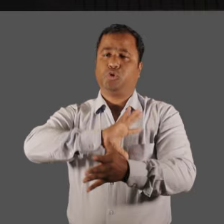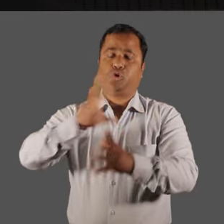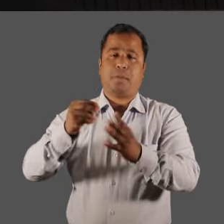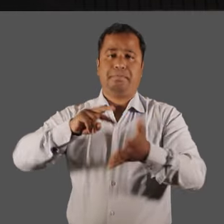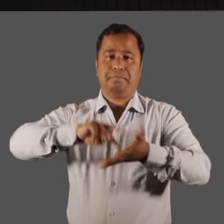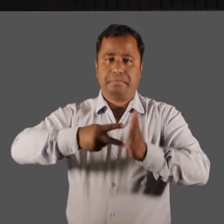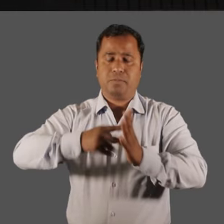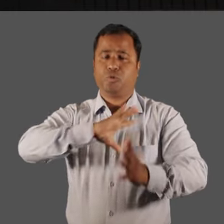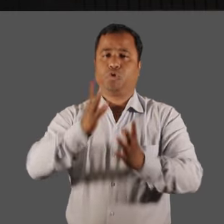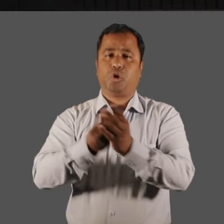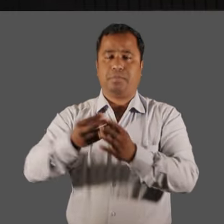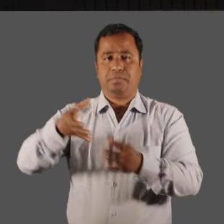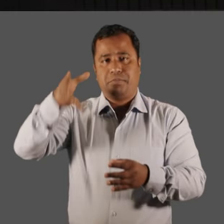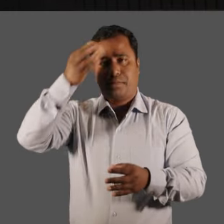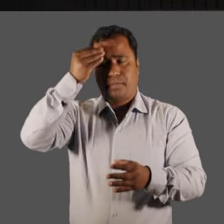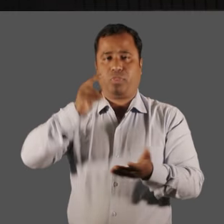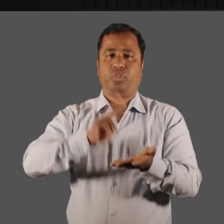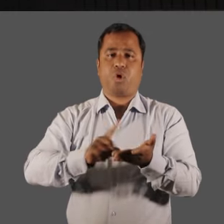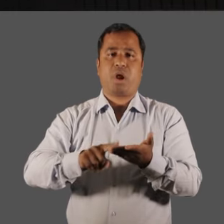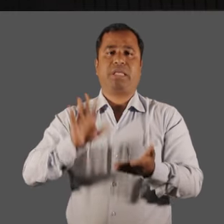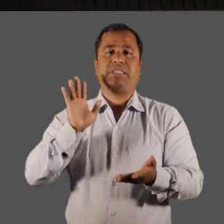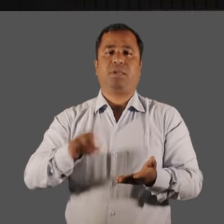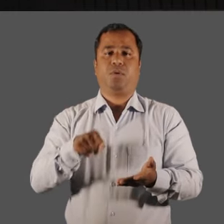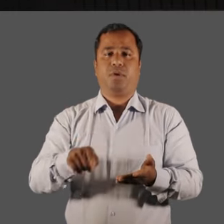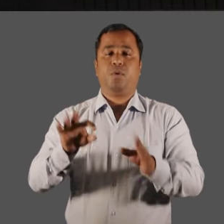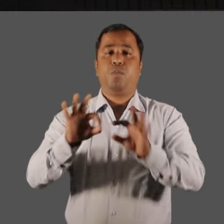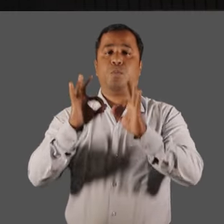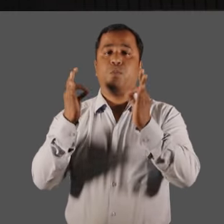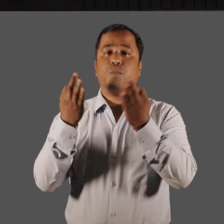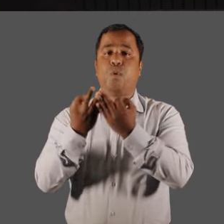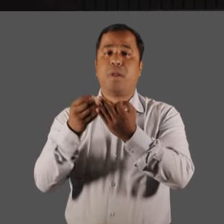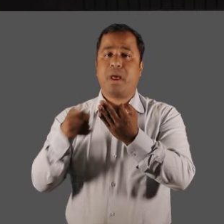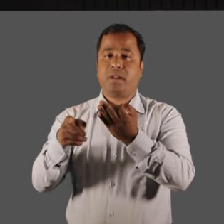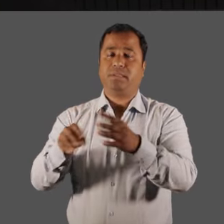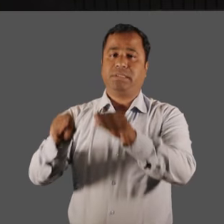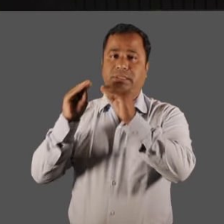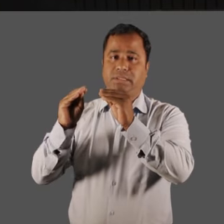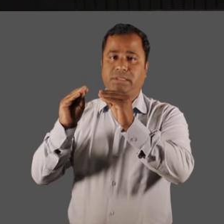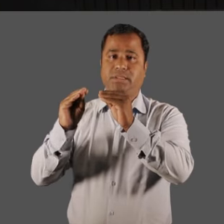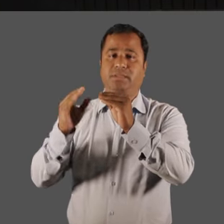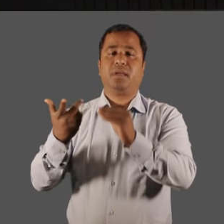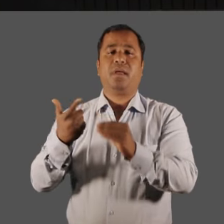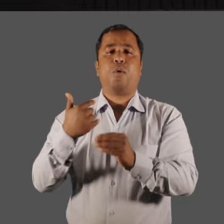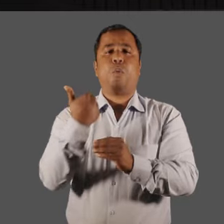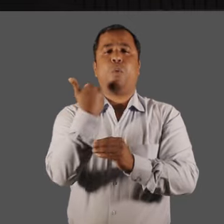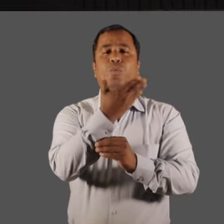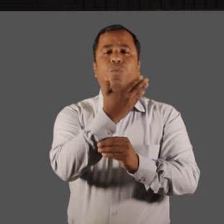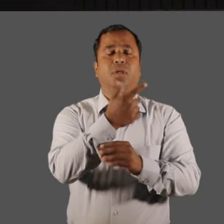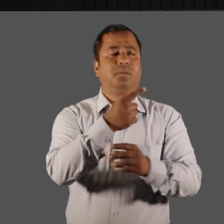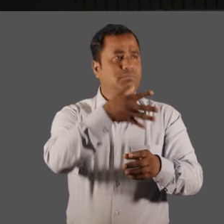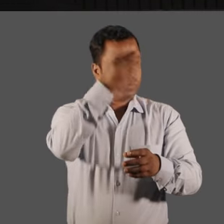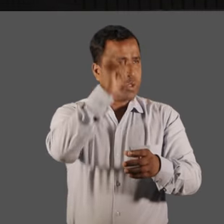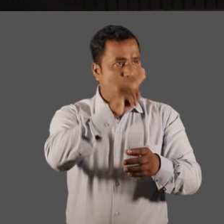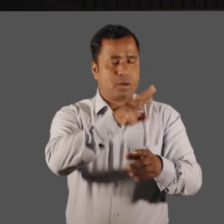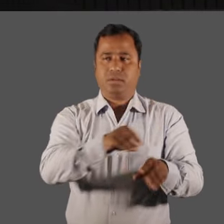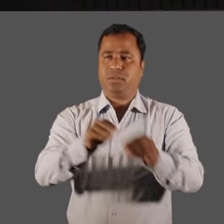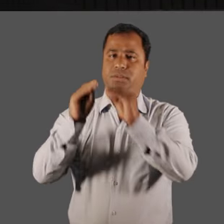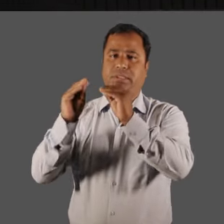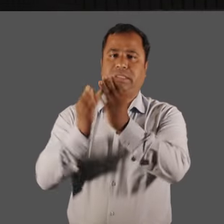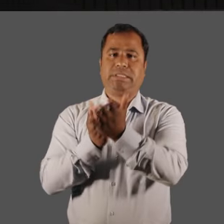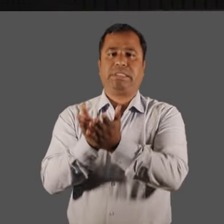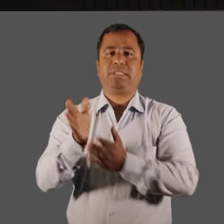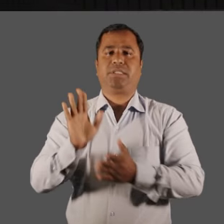আমি পারিবারিক কিছু মানে আমার জানার বাইরের বিষয়গুলো বাবা-মার সাথে শেয়ার করতে হয়েছে এবং আমাকে জানতে হয়েছে। মানে আমরা